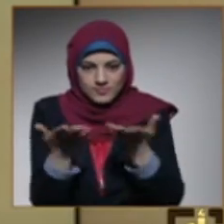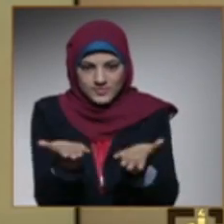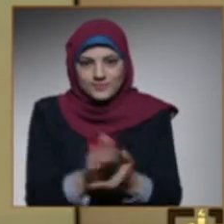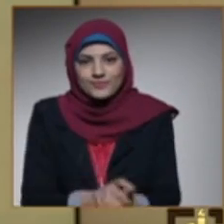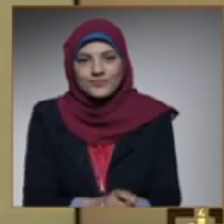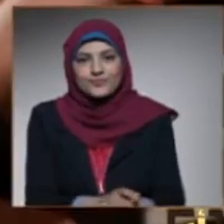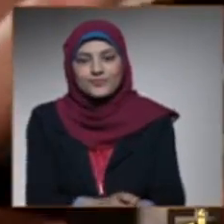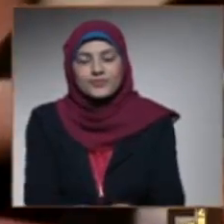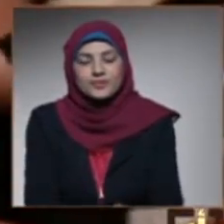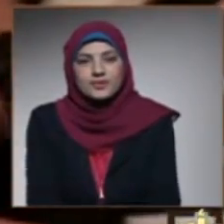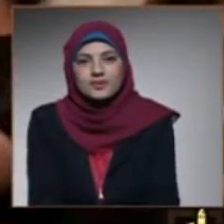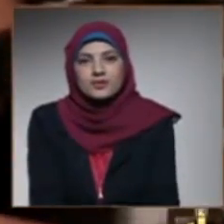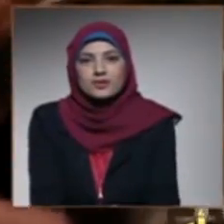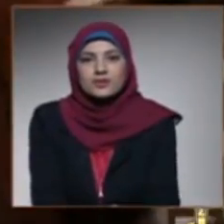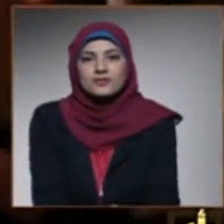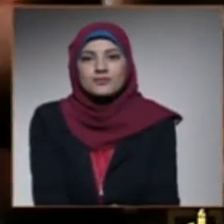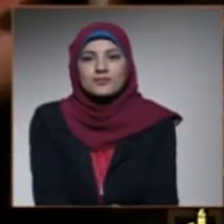تانية.